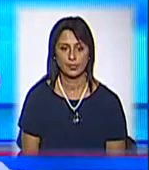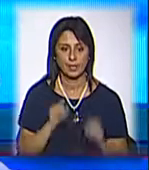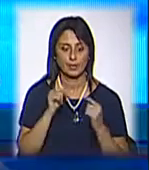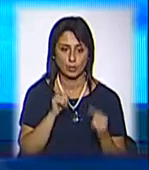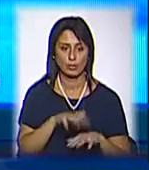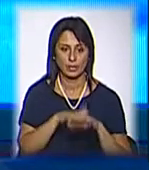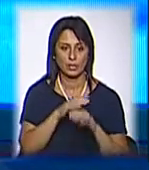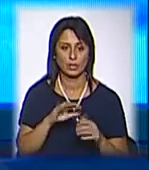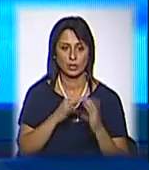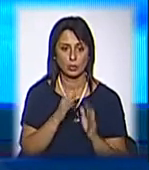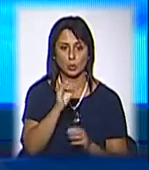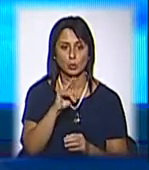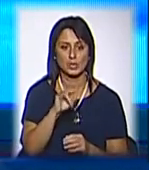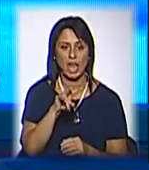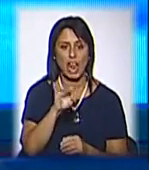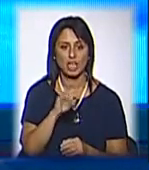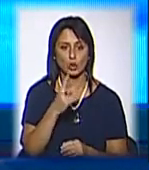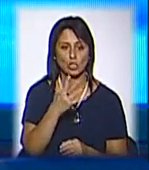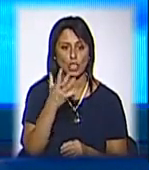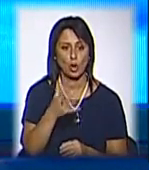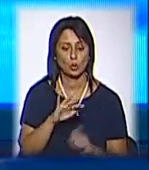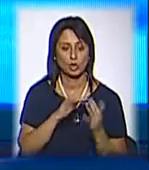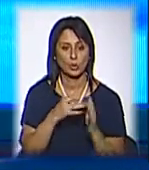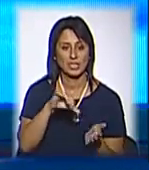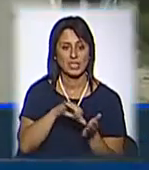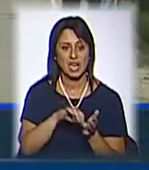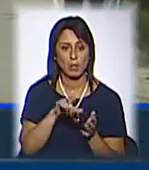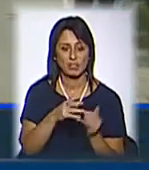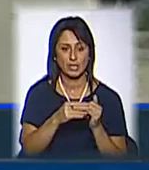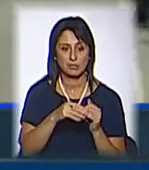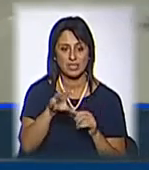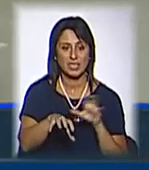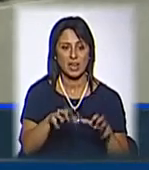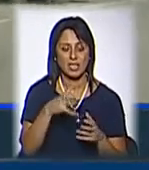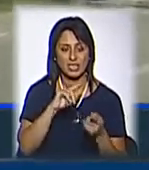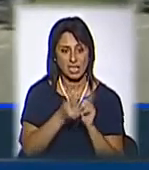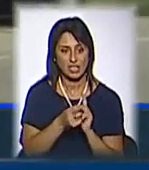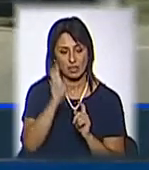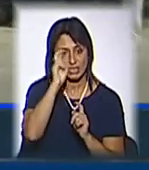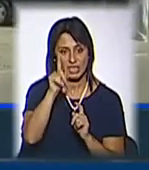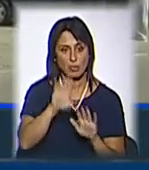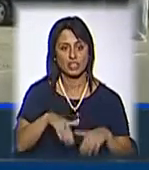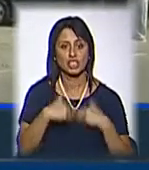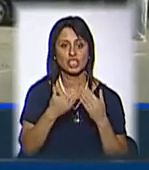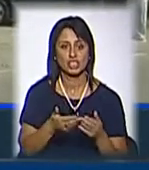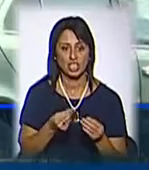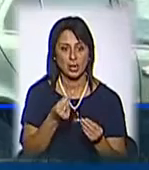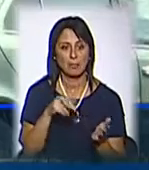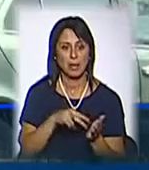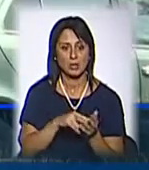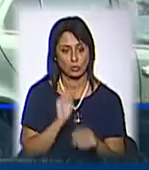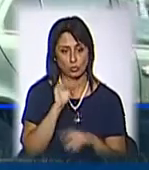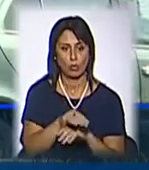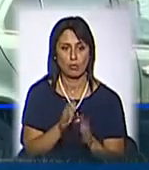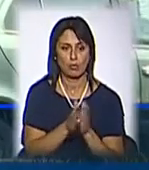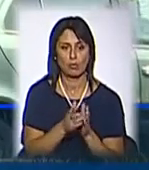საპროტესტო აქცია სოფელ სუფსაში, ლანჩხუთის რაიონის 25-მდე სოფლის წარმომადგენლები მიწის ნაკვეთების სანაცვლოდ სახელმწიფოს მიერ შეთავაზებული საფასურის